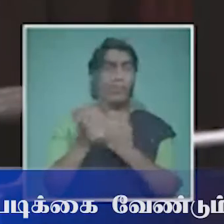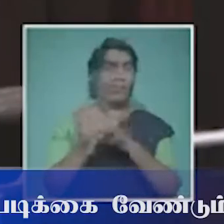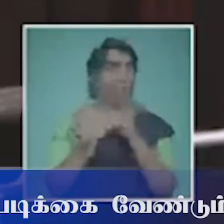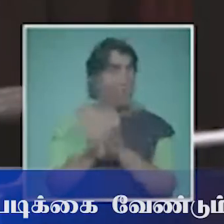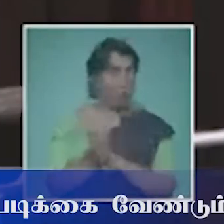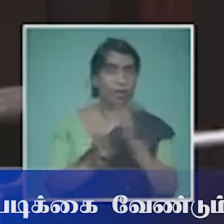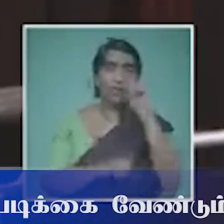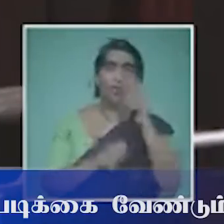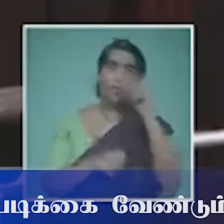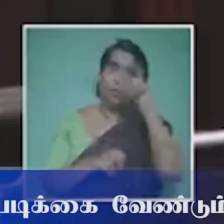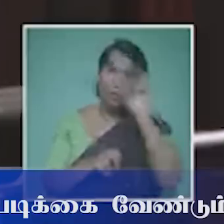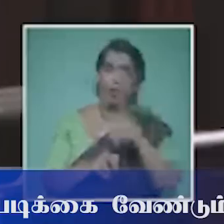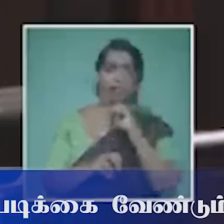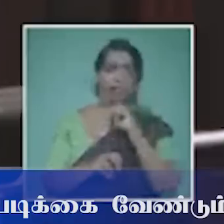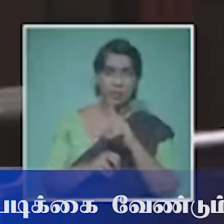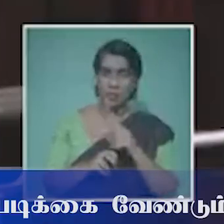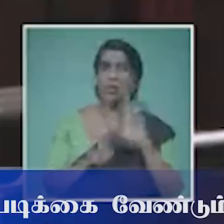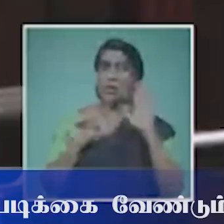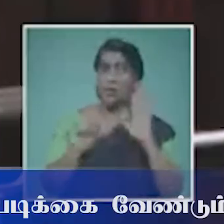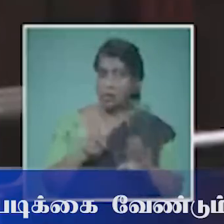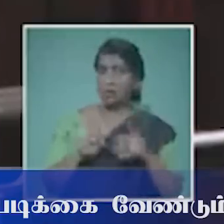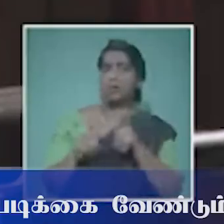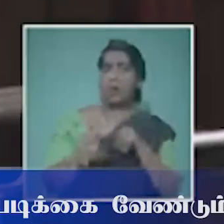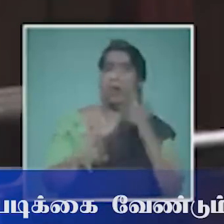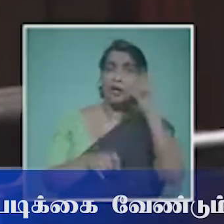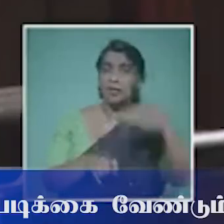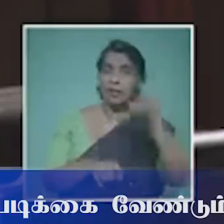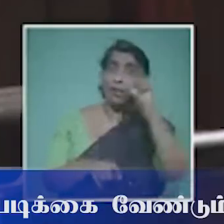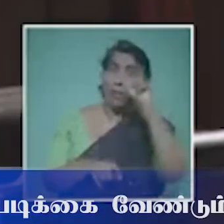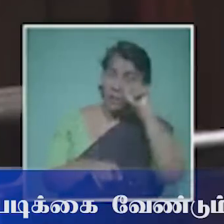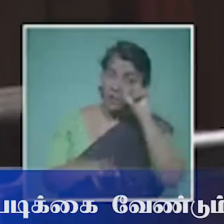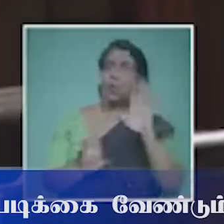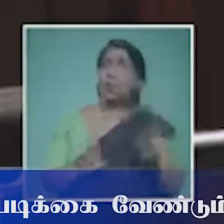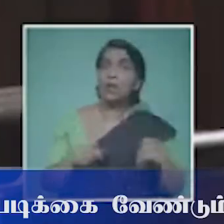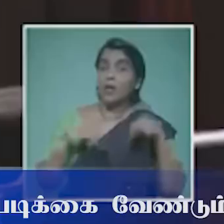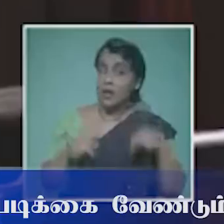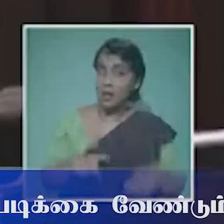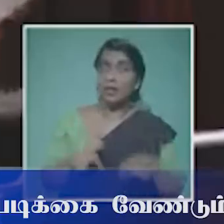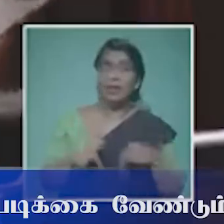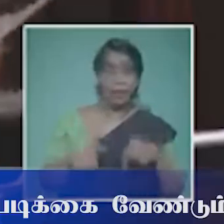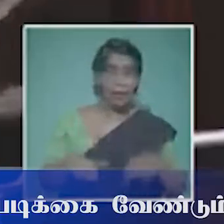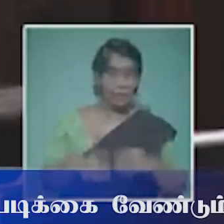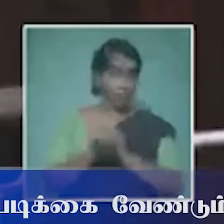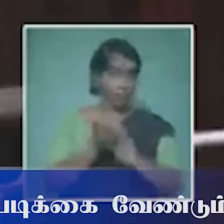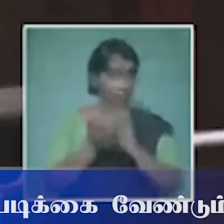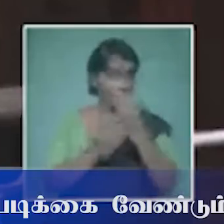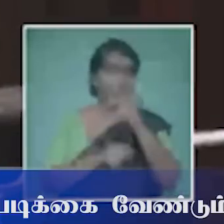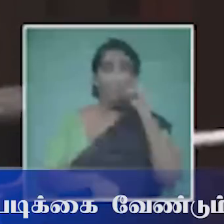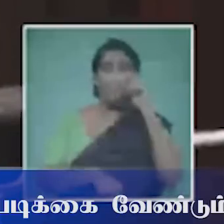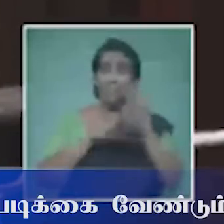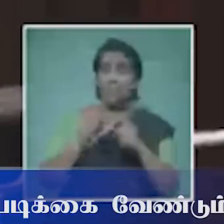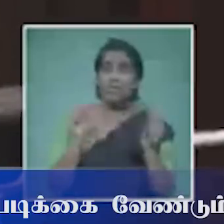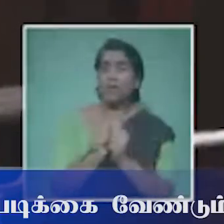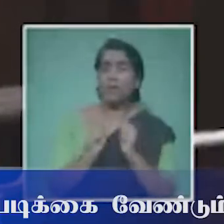குறிப்பிடும் போது அனைவரும் ஒன்றிணைந்தே செயற்படுவோம் என்றும் ரசாணக்கியன் தெரிவித்துள்ளார். இதேவேளை 27ஆம் தேதி இடம்பெறவுள்ள நினைவேந்தல்